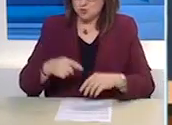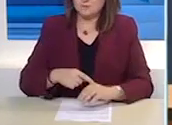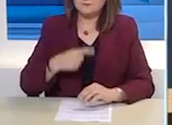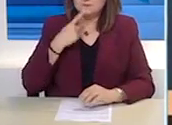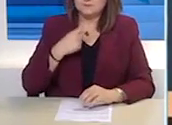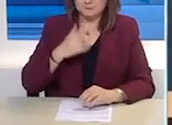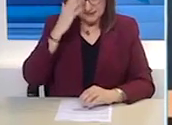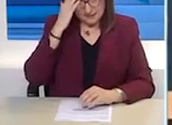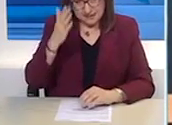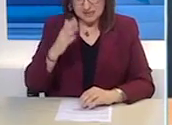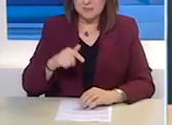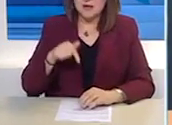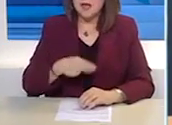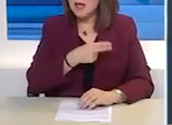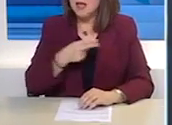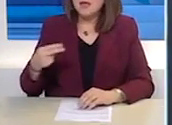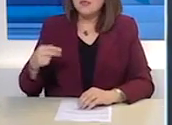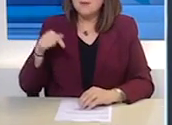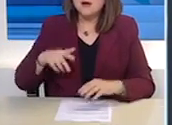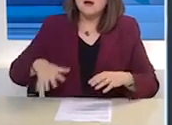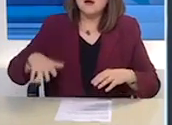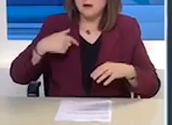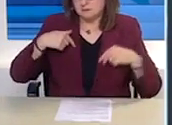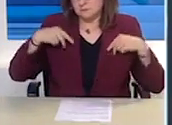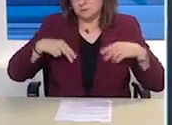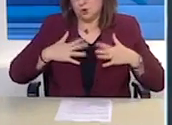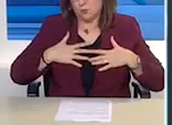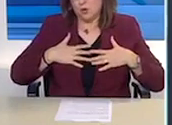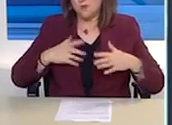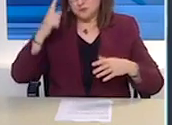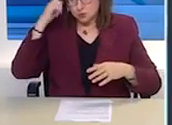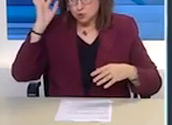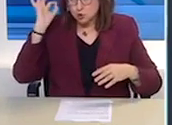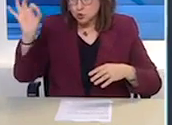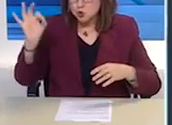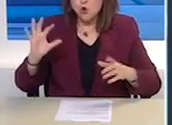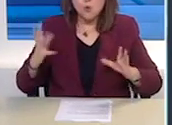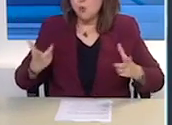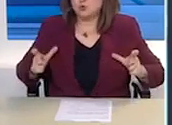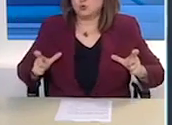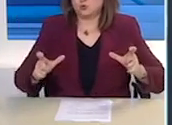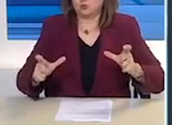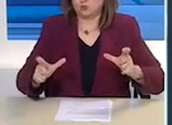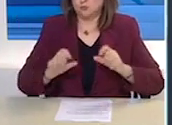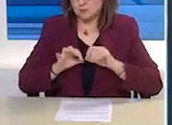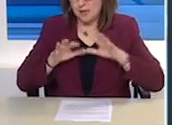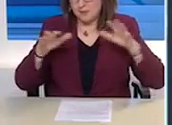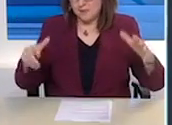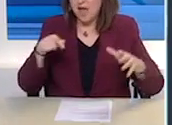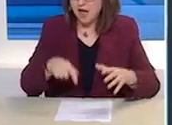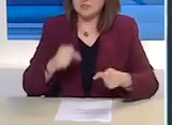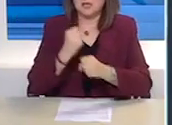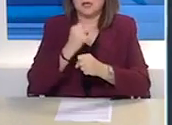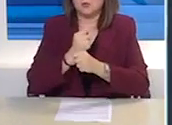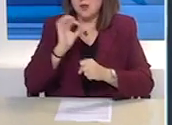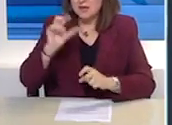στοίχημα για τον κρατικό μηχανισμό, για τον κάθε πολίτη, και είναι κάτι το οποίο πρέπει καθημερινά να το παραλαμβάνουμε. Γιατί σε αυτή τη μάχη ο καθένας έχει